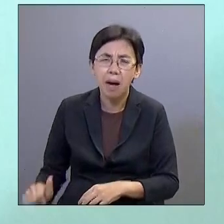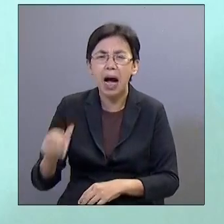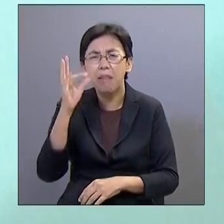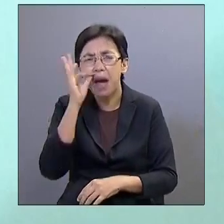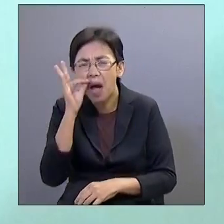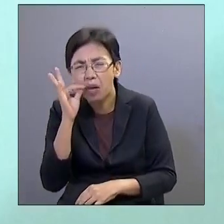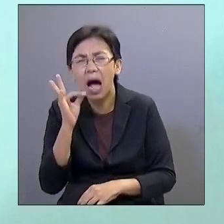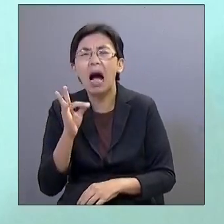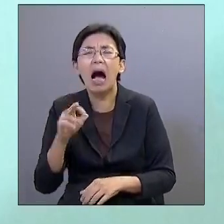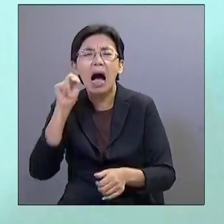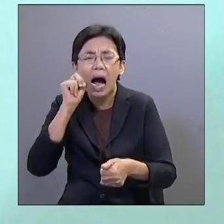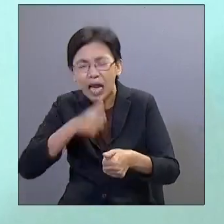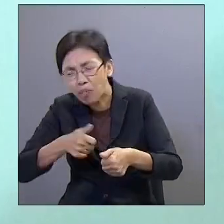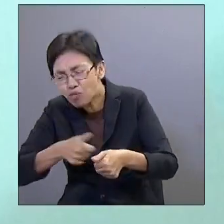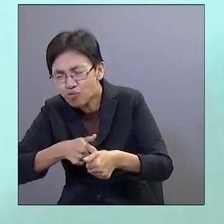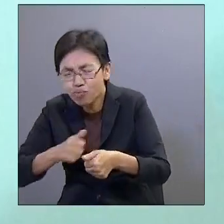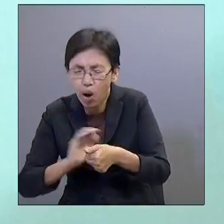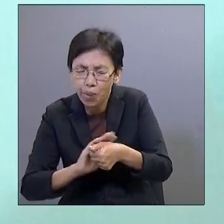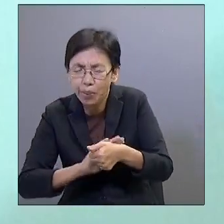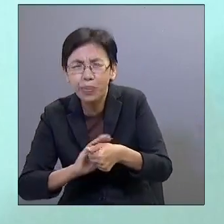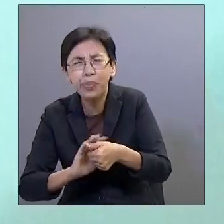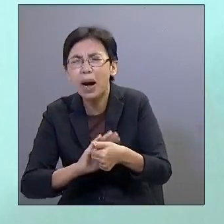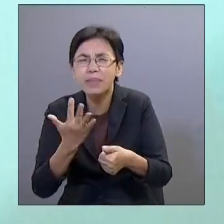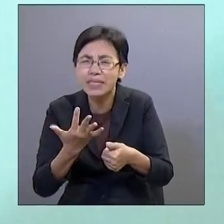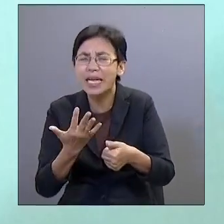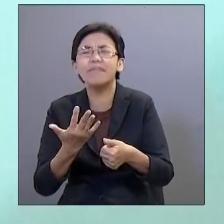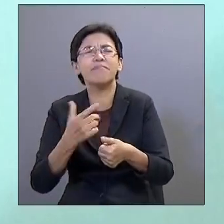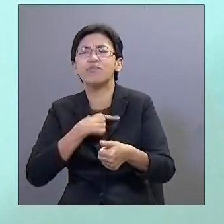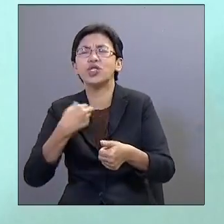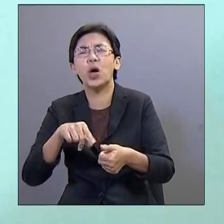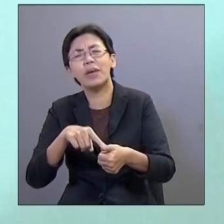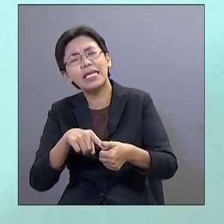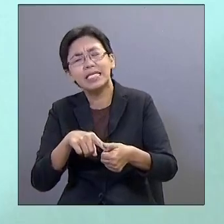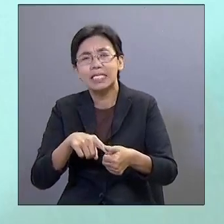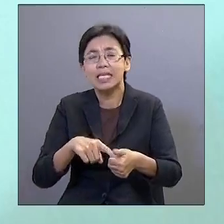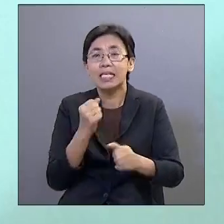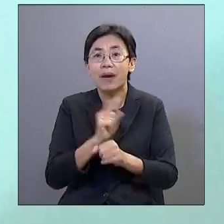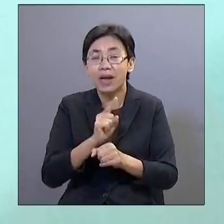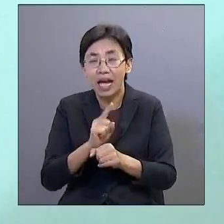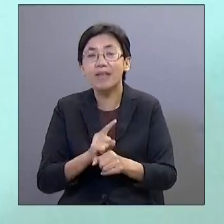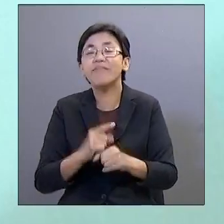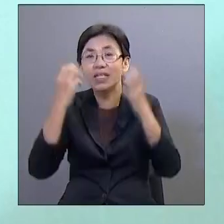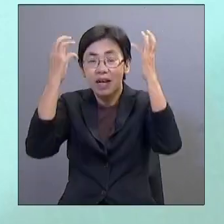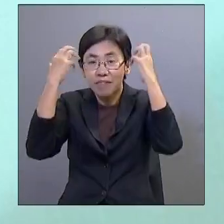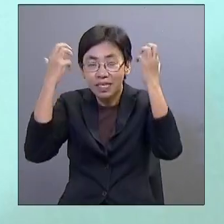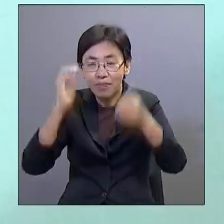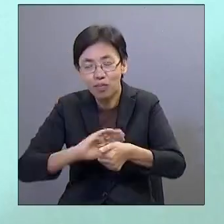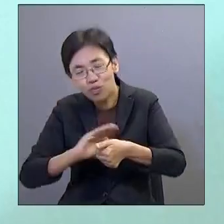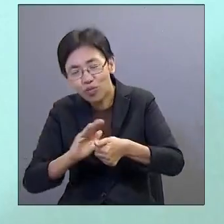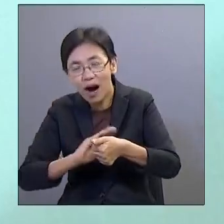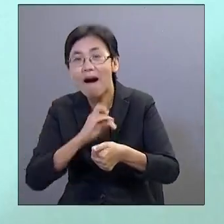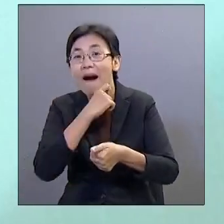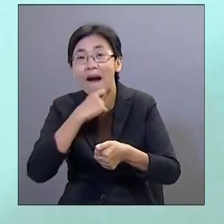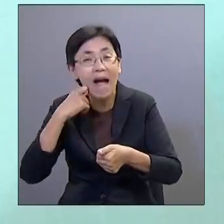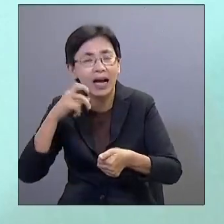ยเฉพาะบรรดาทาสหมาทาสแมวนะคะวันนี้เนี่ยครูการเลยบอกว่ามีวิธีการทำชมแชมพูแห้งสำหรับสัตว์เลี้ยงจะทำ